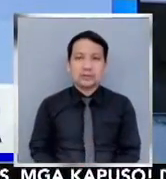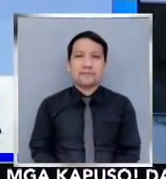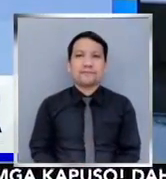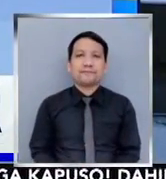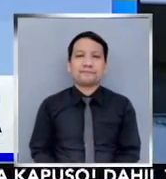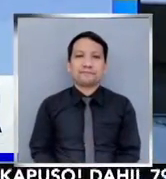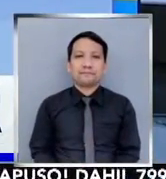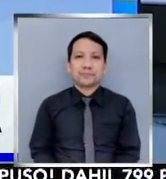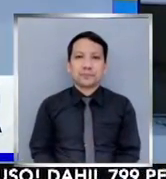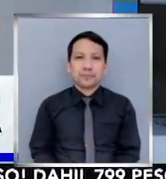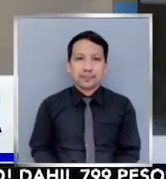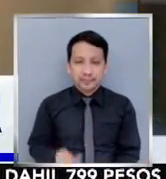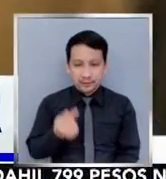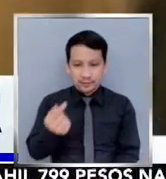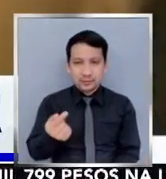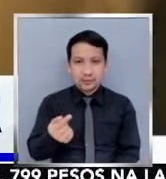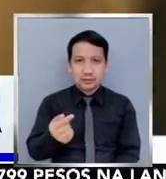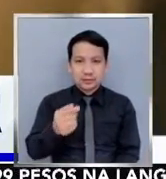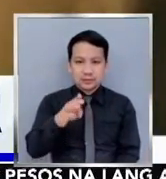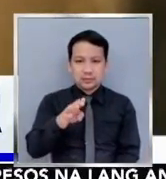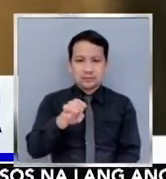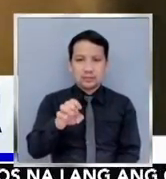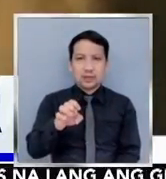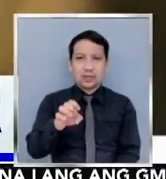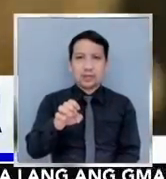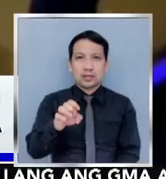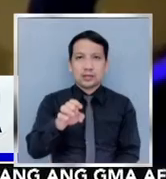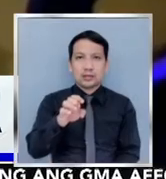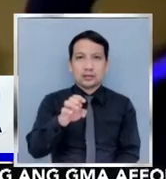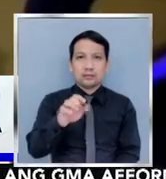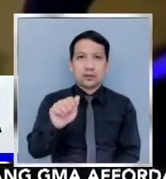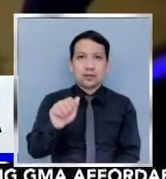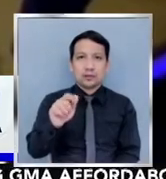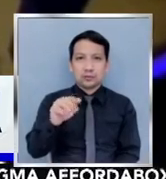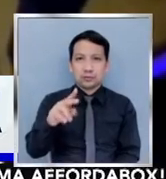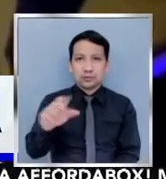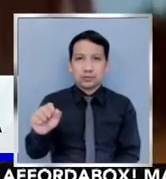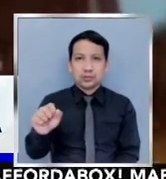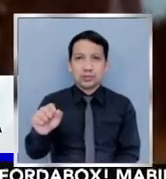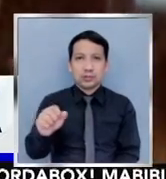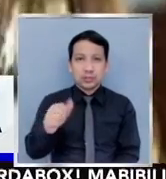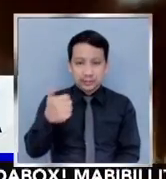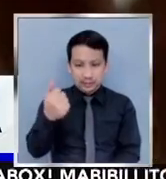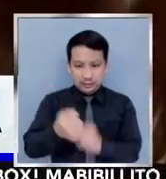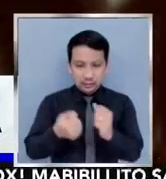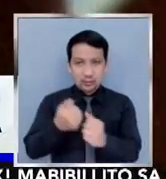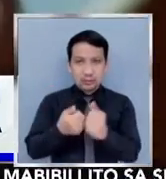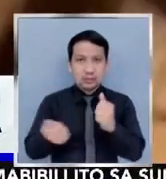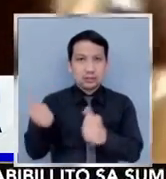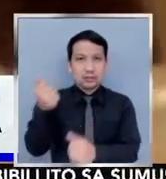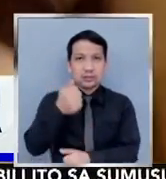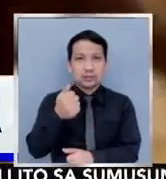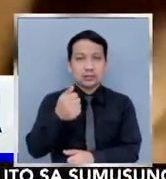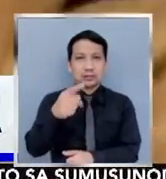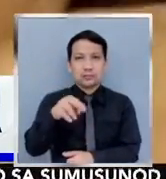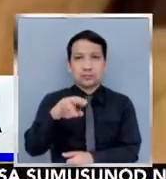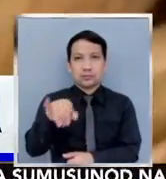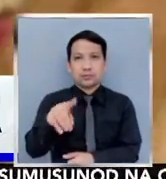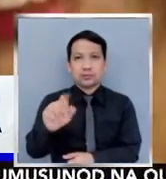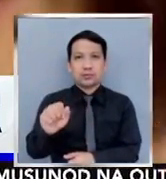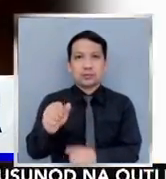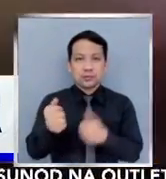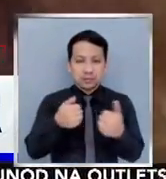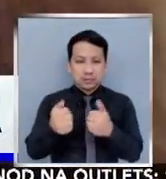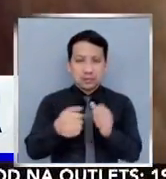Kapuso pa rin si Thea Tolentino, isang dekada mula nang maging female grand winner sa Prodigy, The Battle for the Big